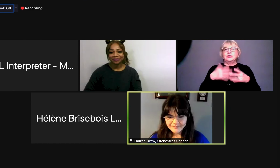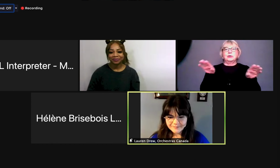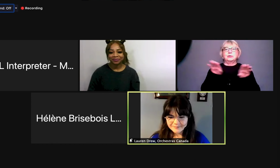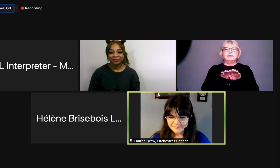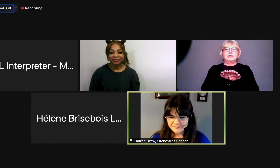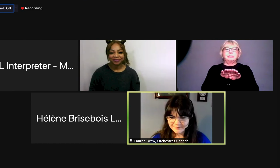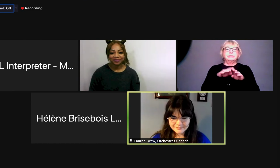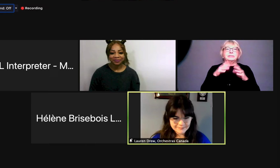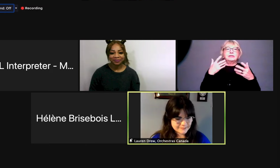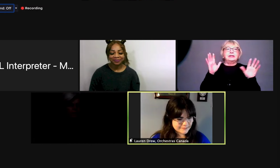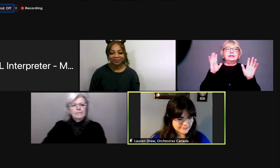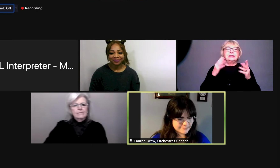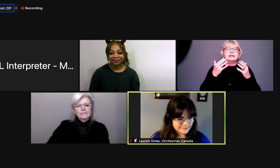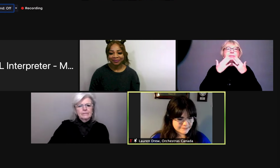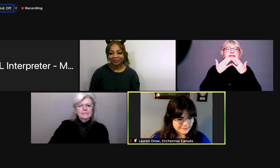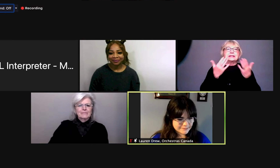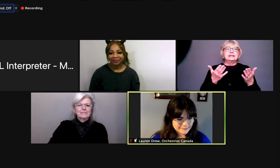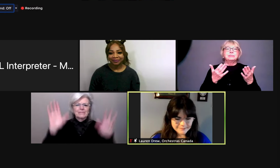au revoir